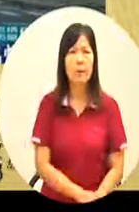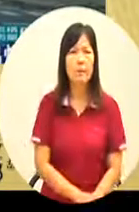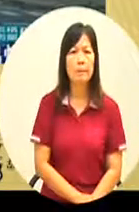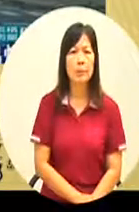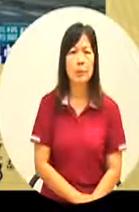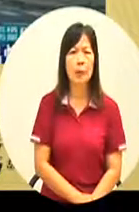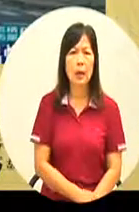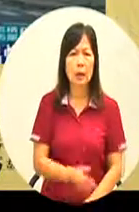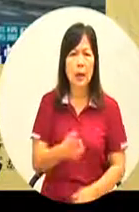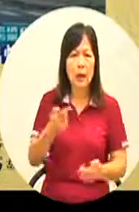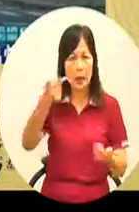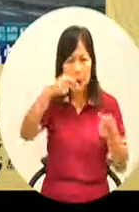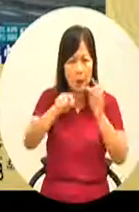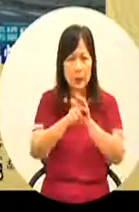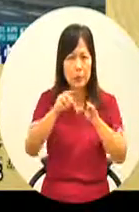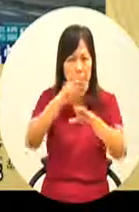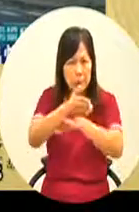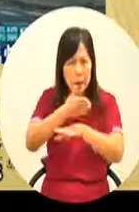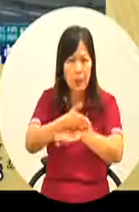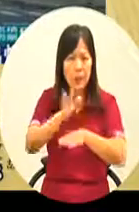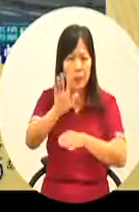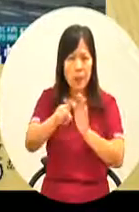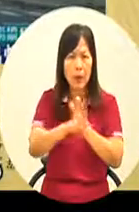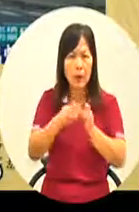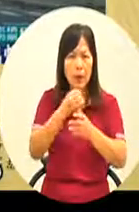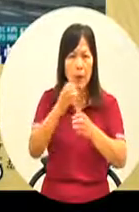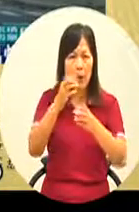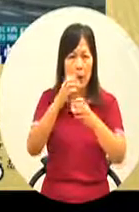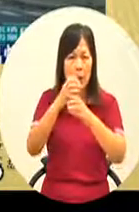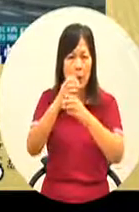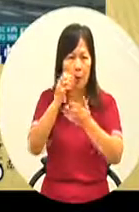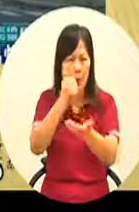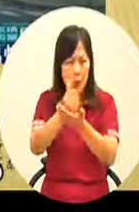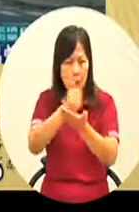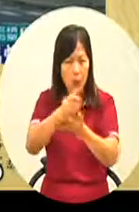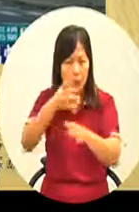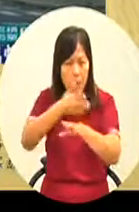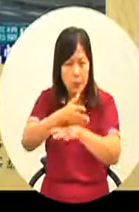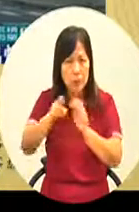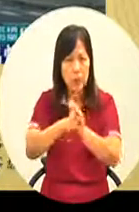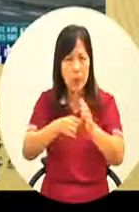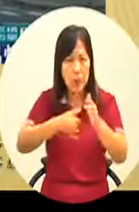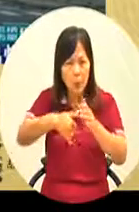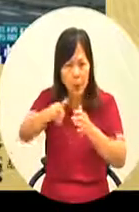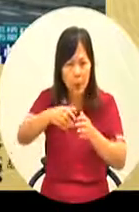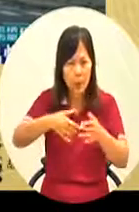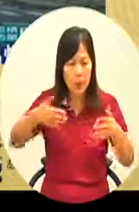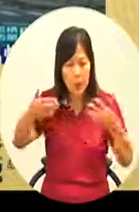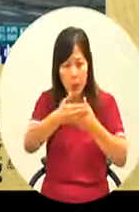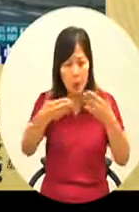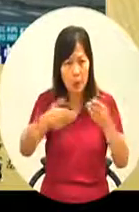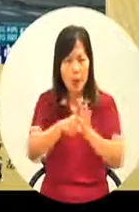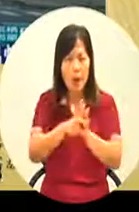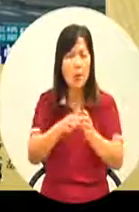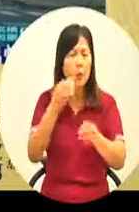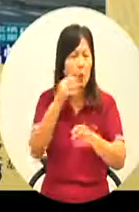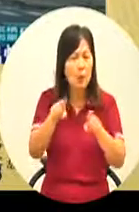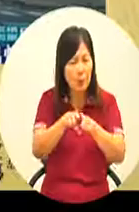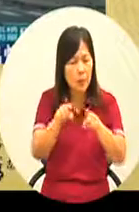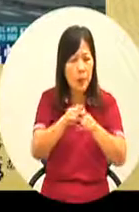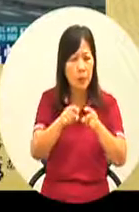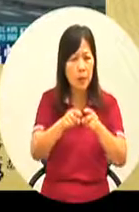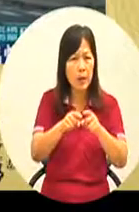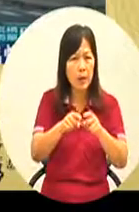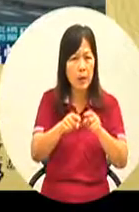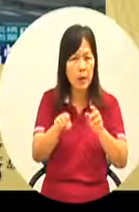学槽车，哦，化学槽车货柜车进出，万一。发生平面车、平面哦、